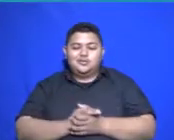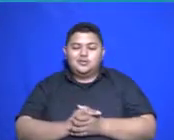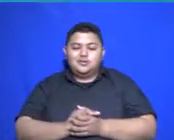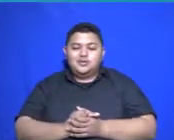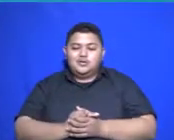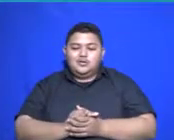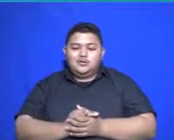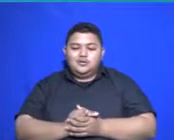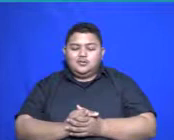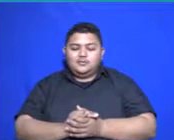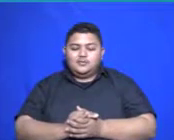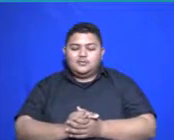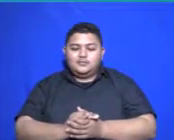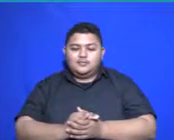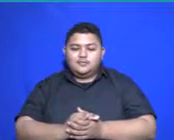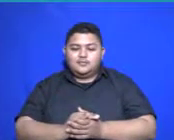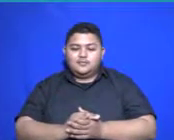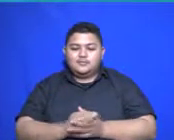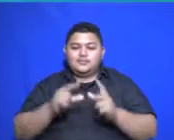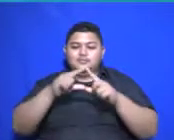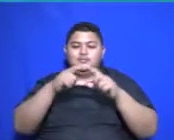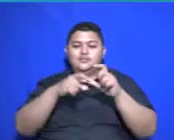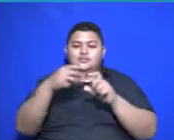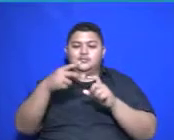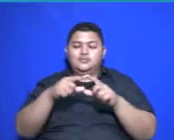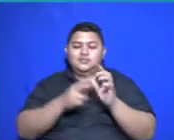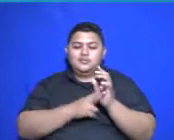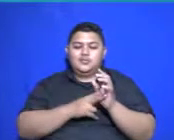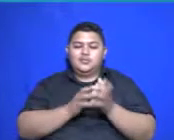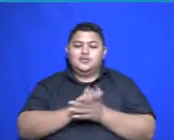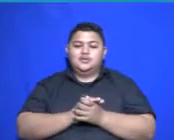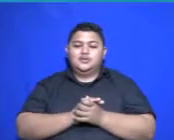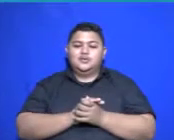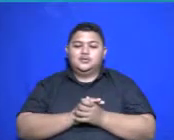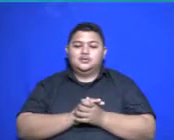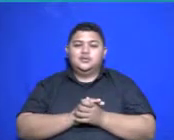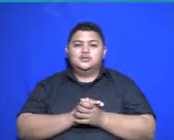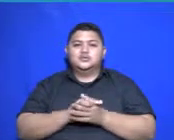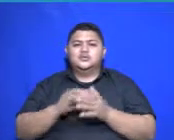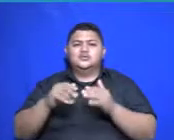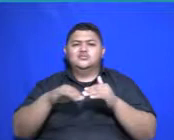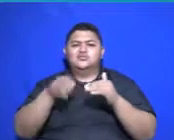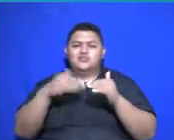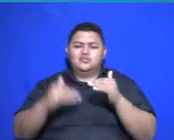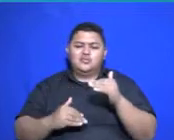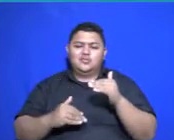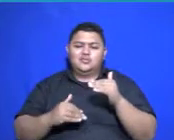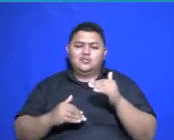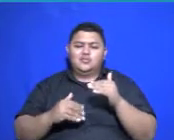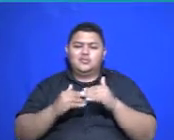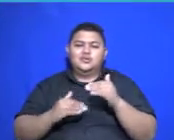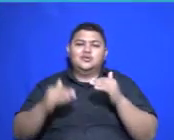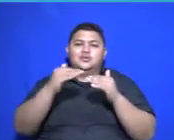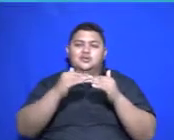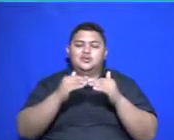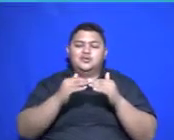Jadi dan untuk ASEAN tidak ada yang bisa mengejar kita. Kita sudah paling atas, jadi tidak benar kalau kita tertinggal